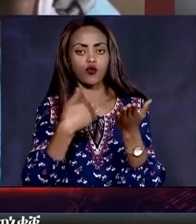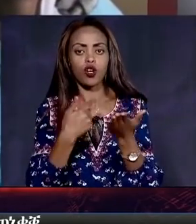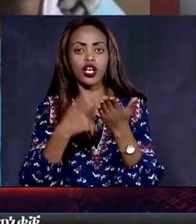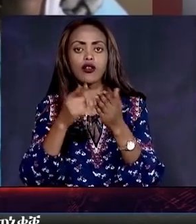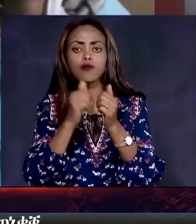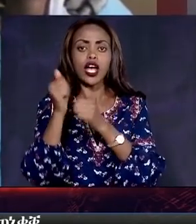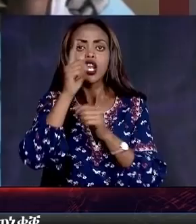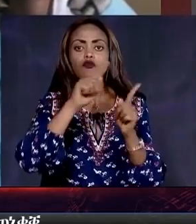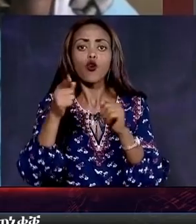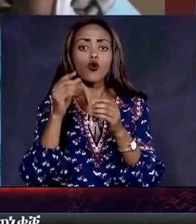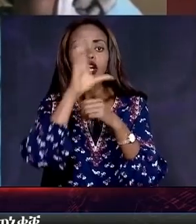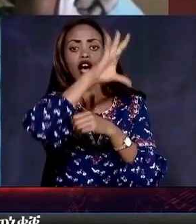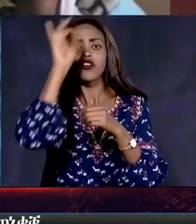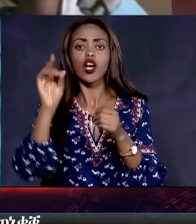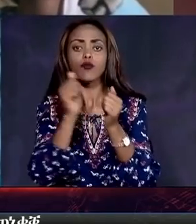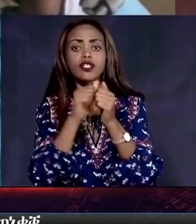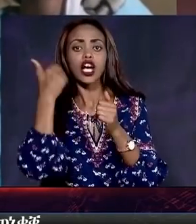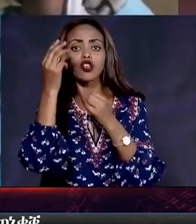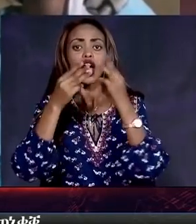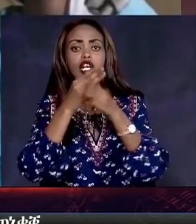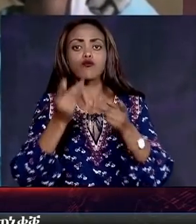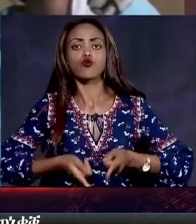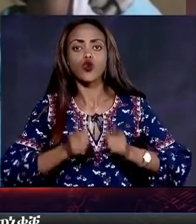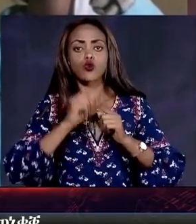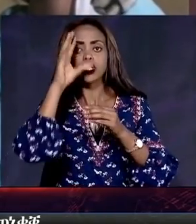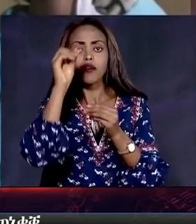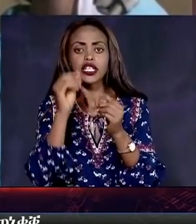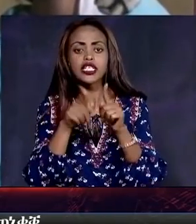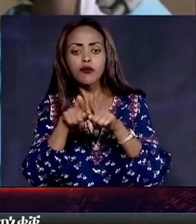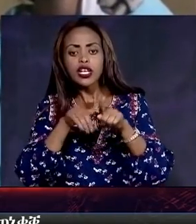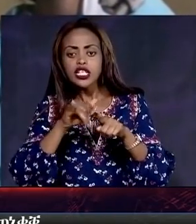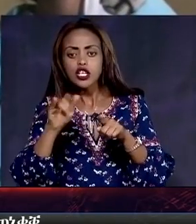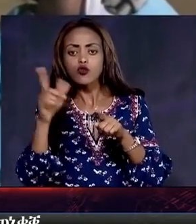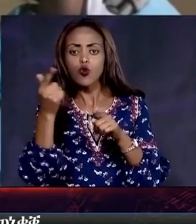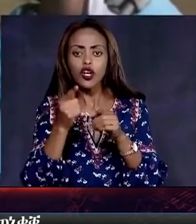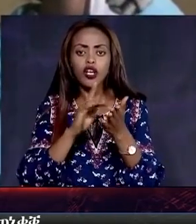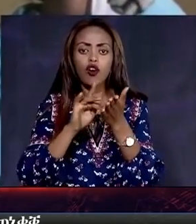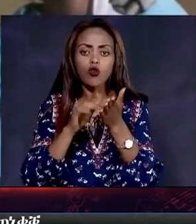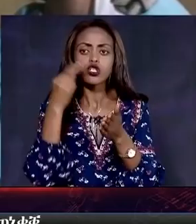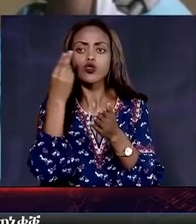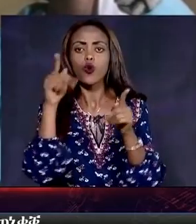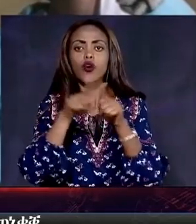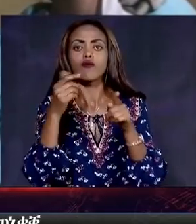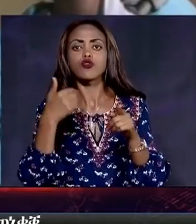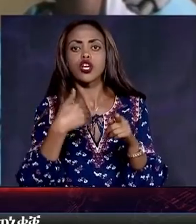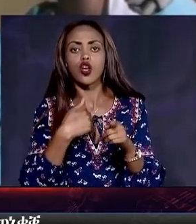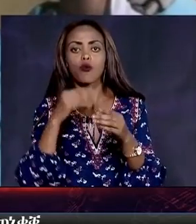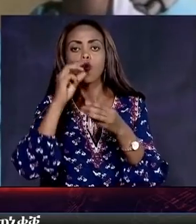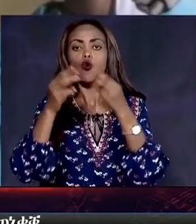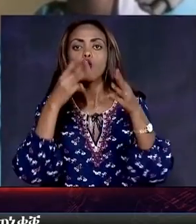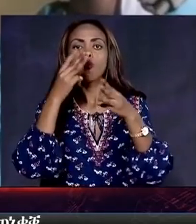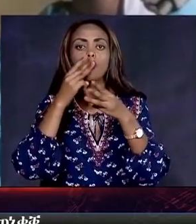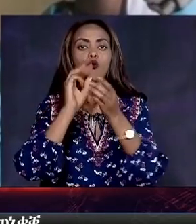ካብዚ ይብዛሐለፈውን አፍሪካውያን ምስ አብካሎት ዓለም ዝነብሩ ሰባት ተመሳሰሊ መመዘን ይዘሐለፈ አፋውስ ክጥቀሙ ከም ዘለሙ ውድብ ዓለም